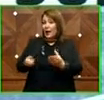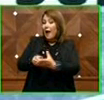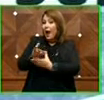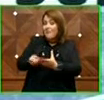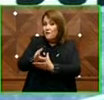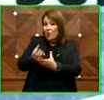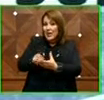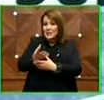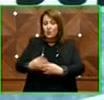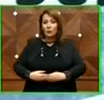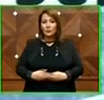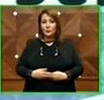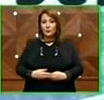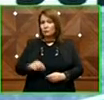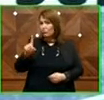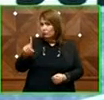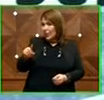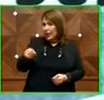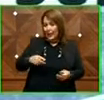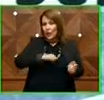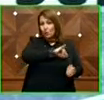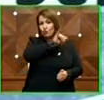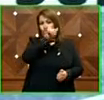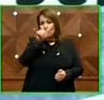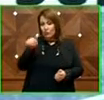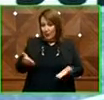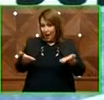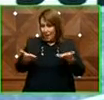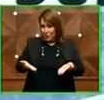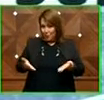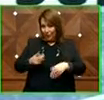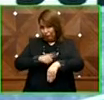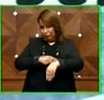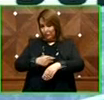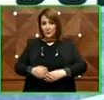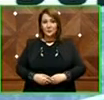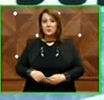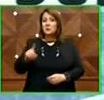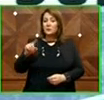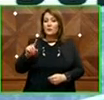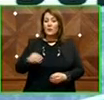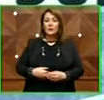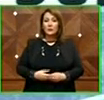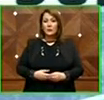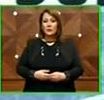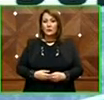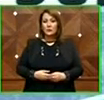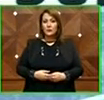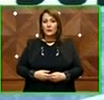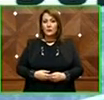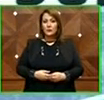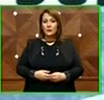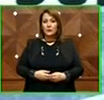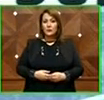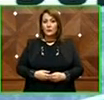اللي متوفرة إلى حد الساعة. عندنا فيما يخص